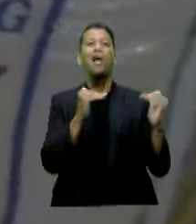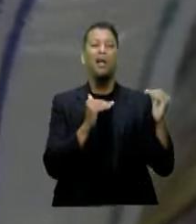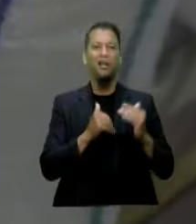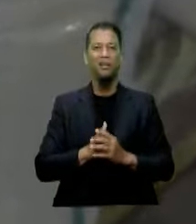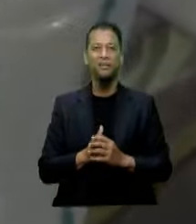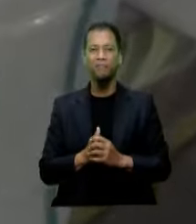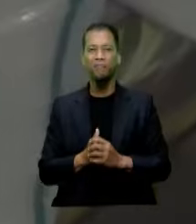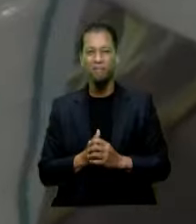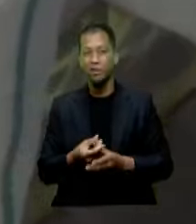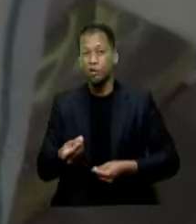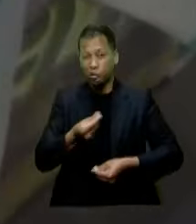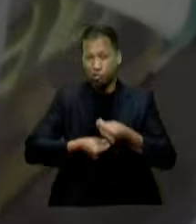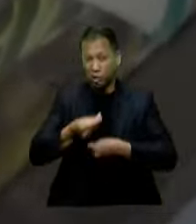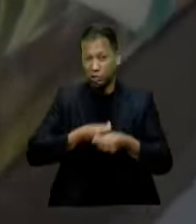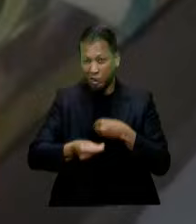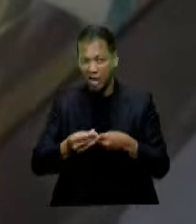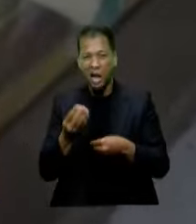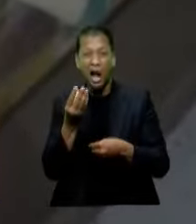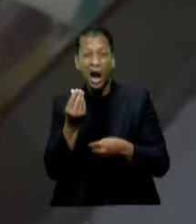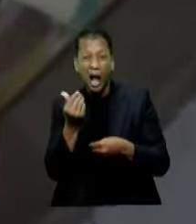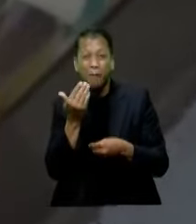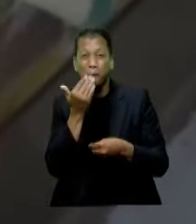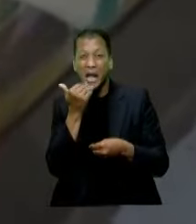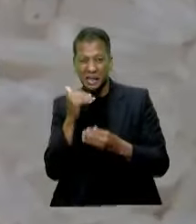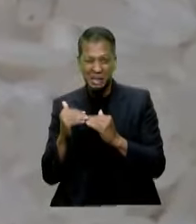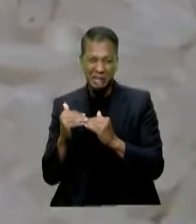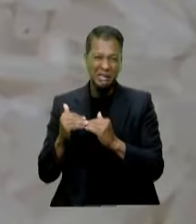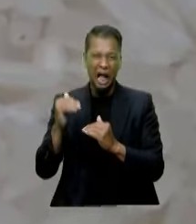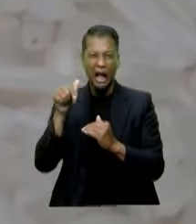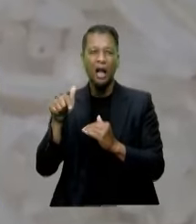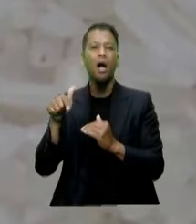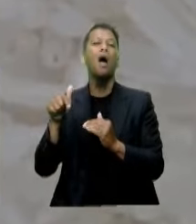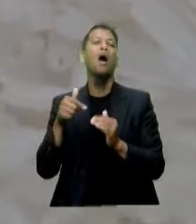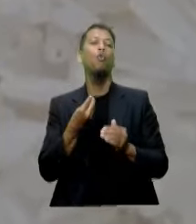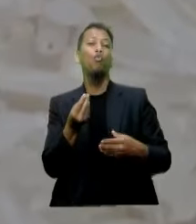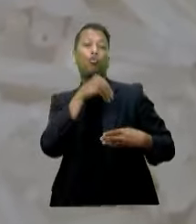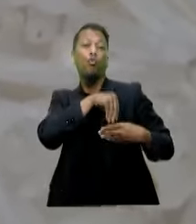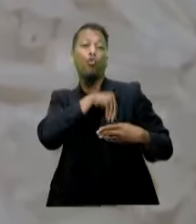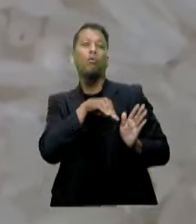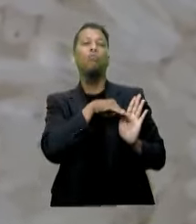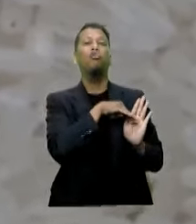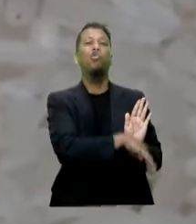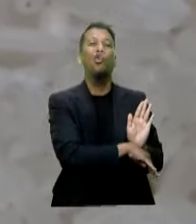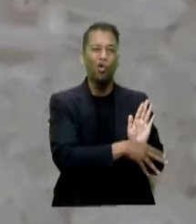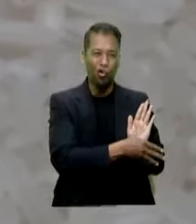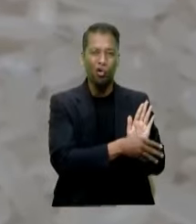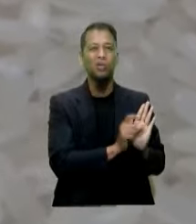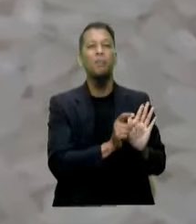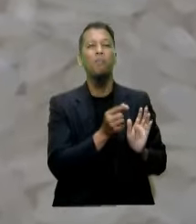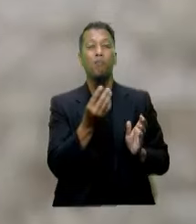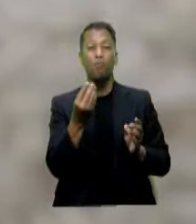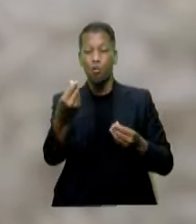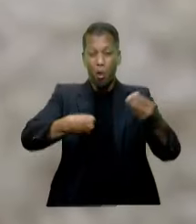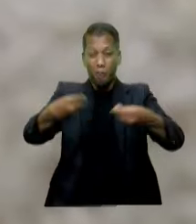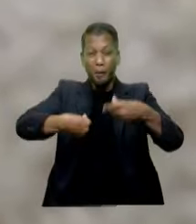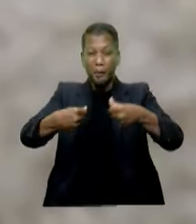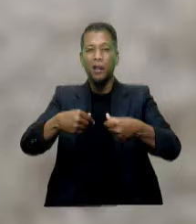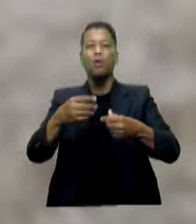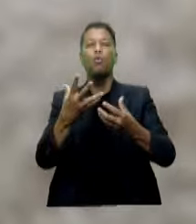pedagang kenaikan harga beras juga membuat pendapatan menurun karena konsumen banyak mengurangi